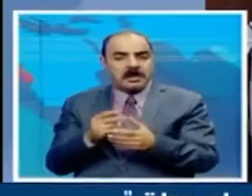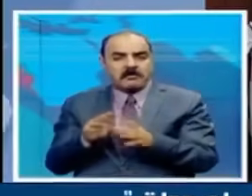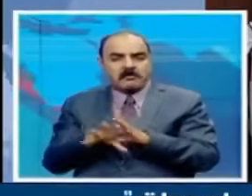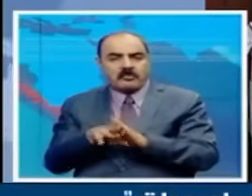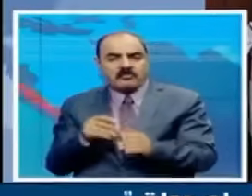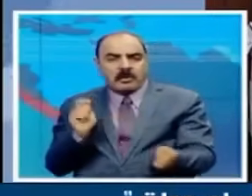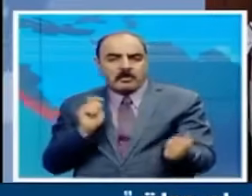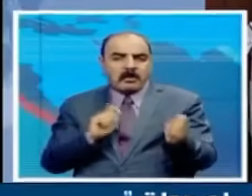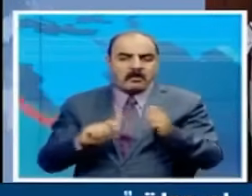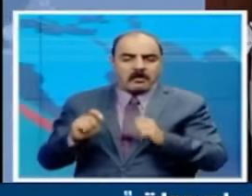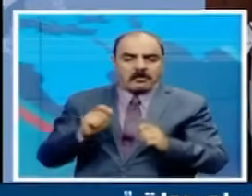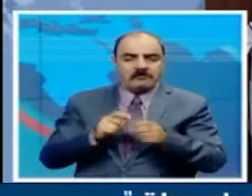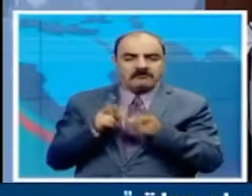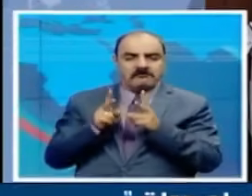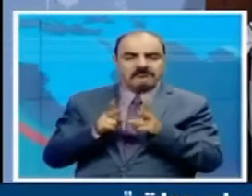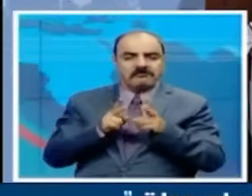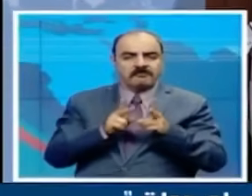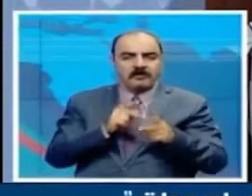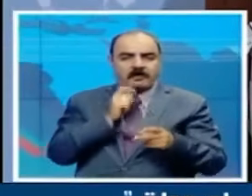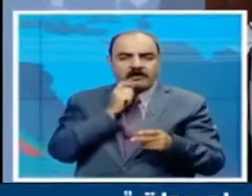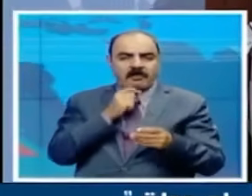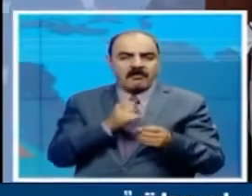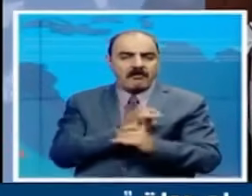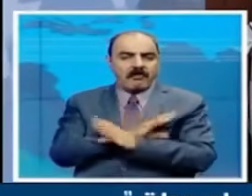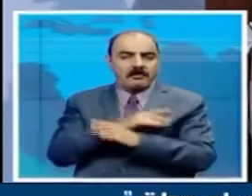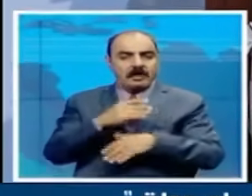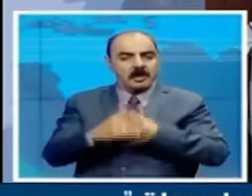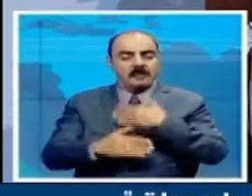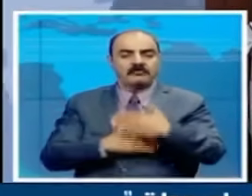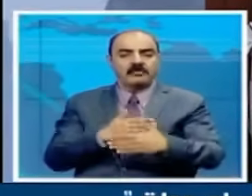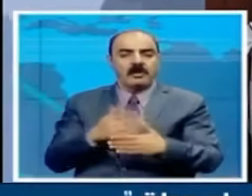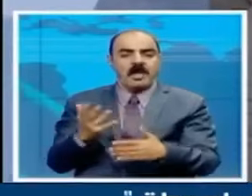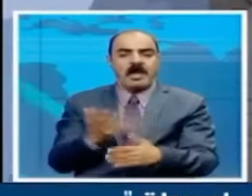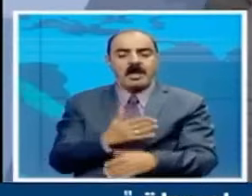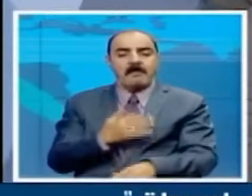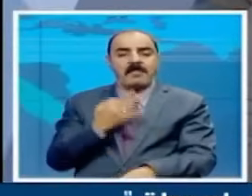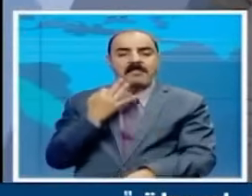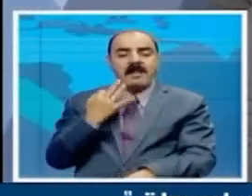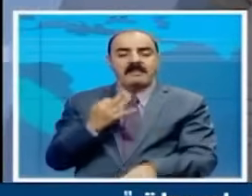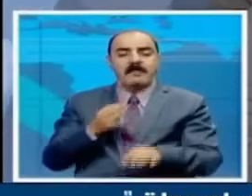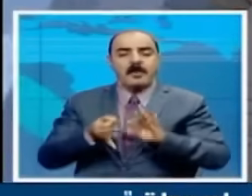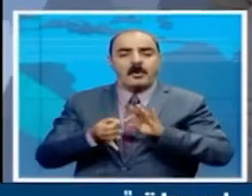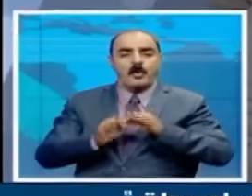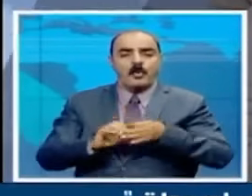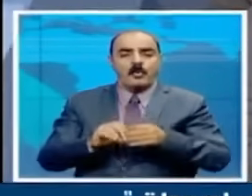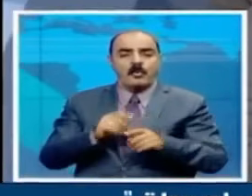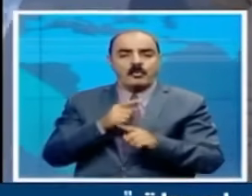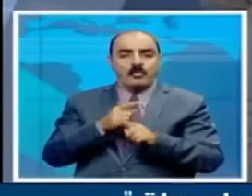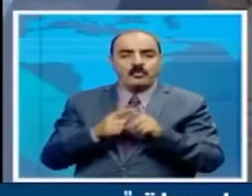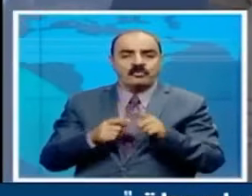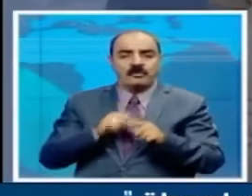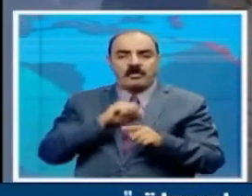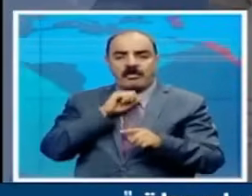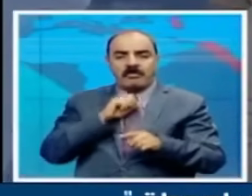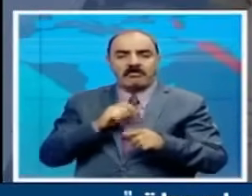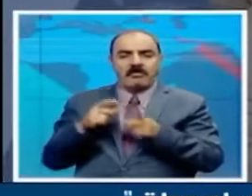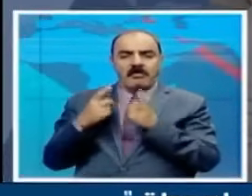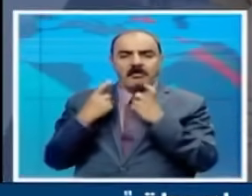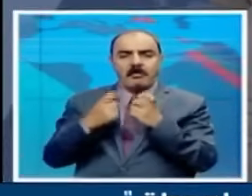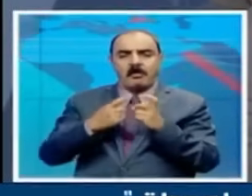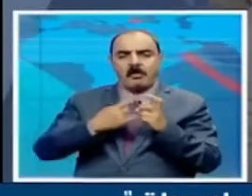المشروع والمخطط الزمني المحدد للانتهاء من تنفيذ المحطة التي تصل طاقتها الاستيعابية إلى